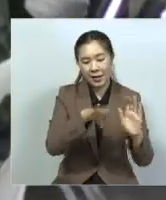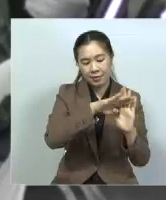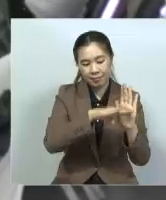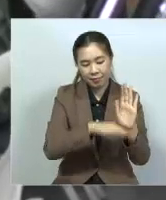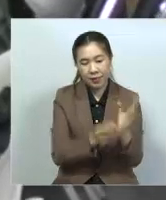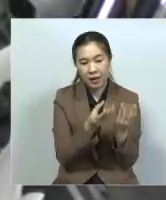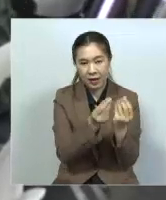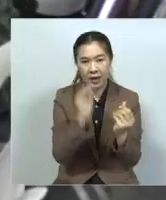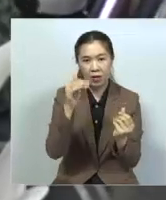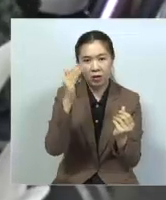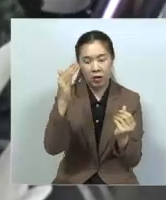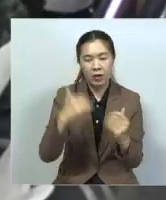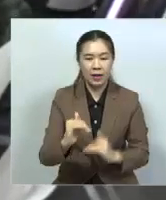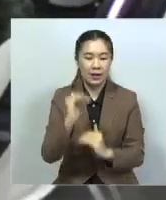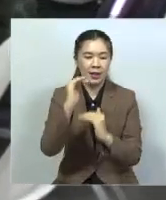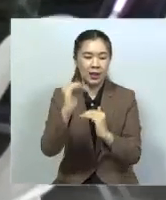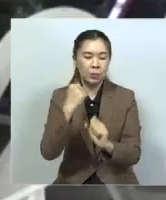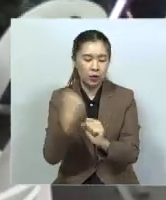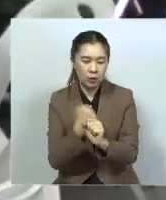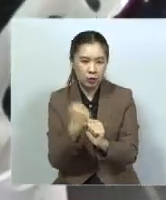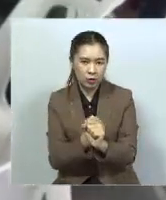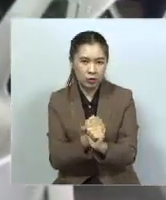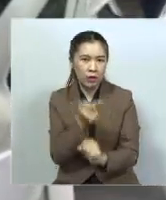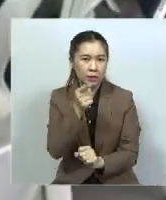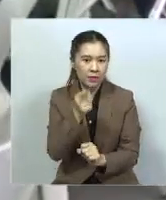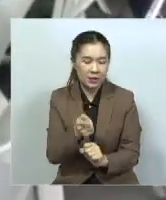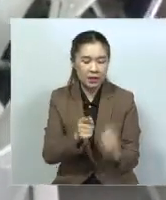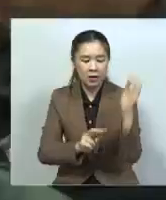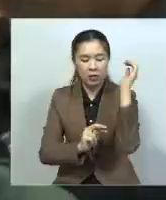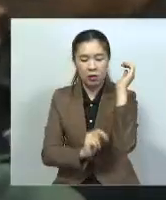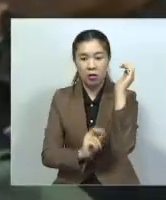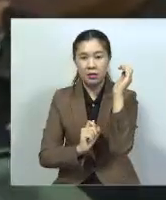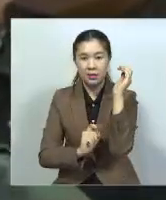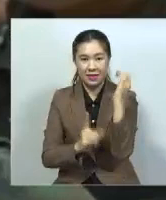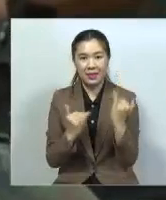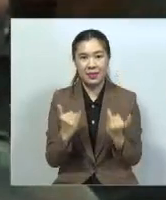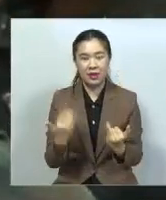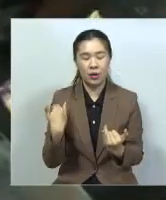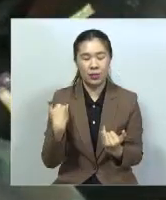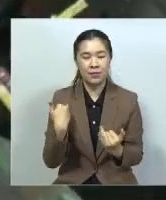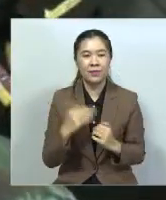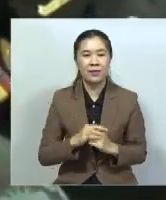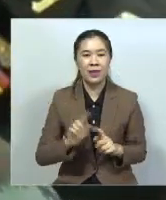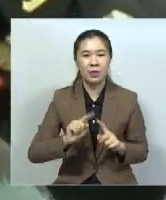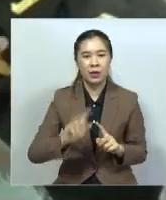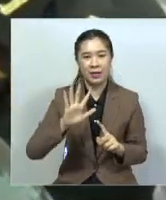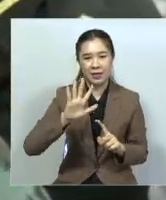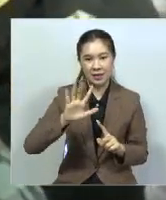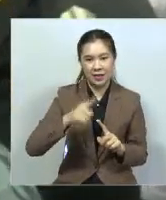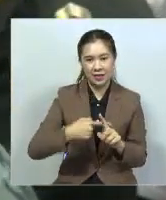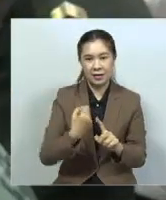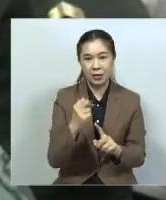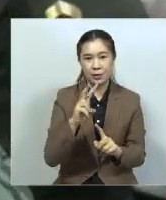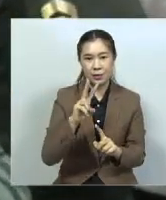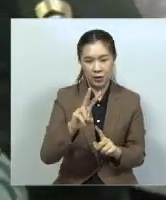อนส่วนกำหนดการซ้อมใหญ่เสมือนจริงของจังหวัดนครศรีธรรมราชเนี่ยนะคะก็จะมีขึ้นในวันที่5ธันว